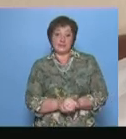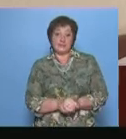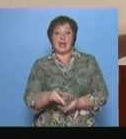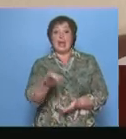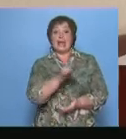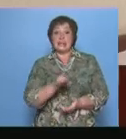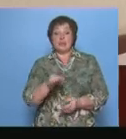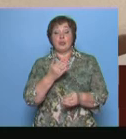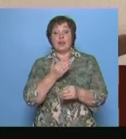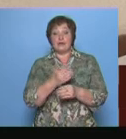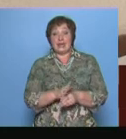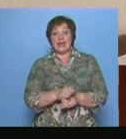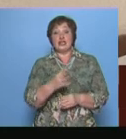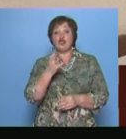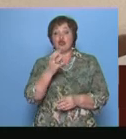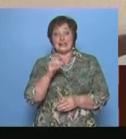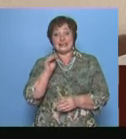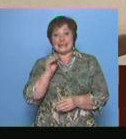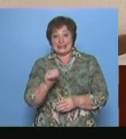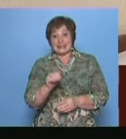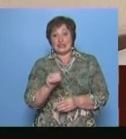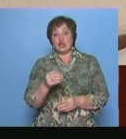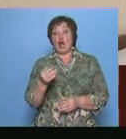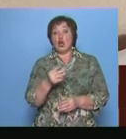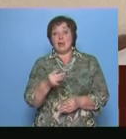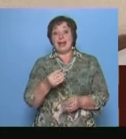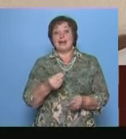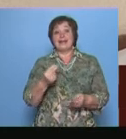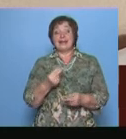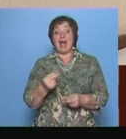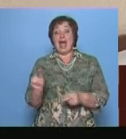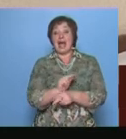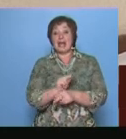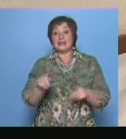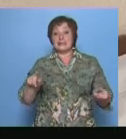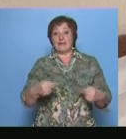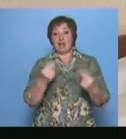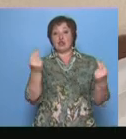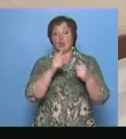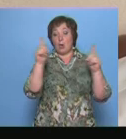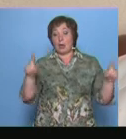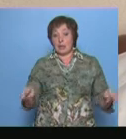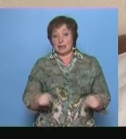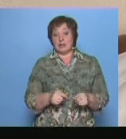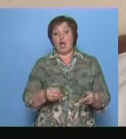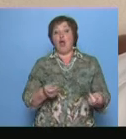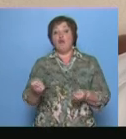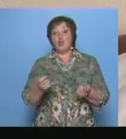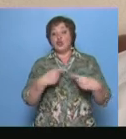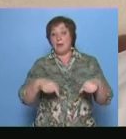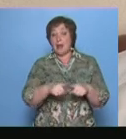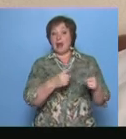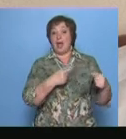Республика выделяет 400 тысяч на реставрацию. Средства уйдут в муниципальные образования, будет объявлен